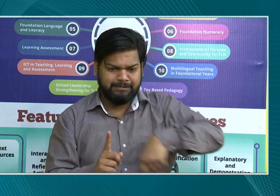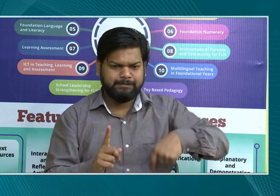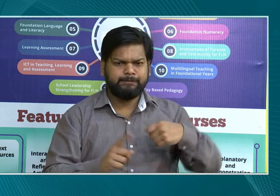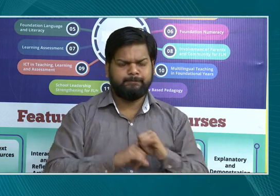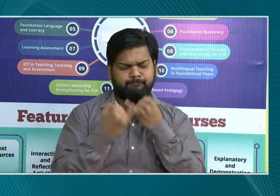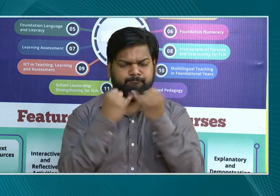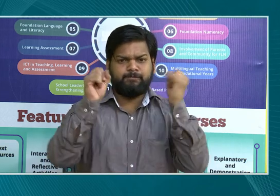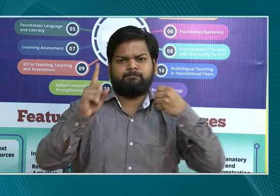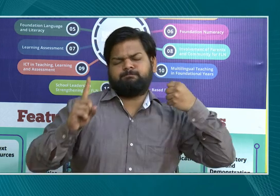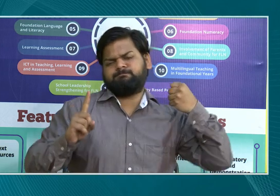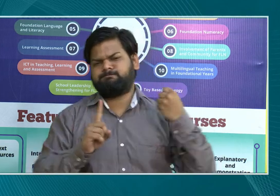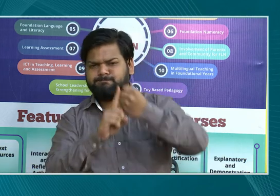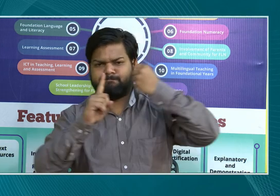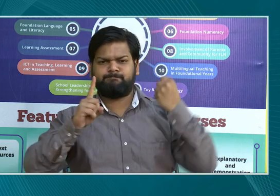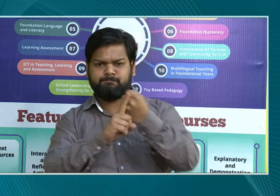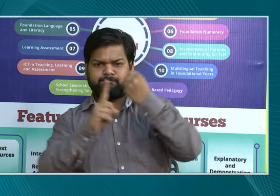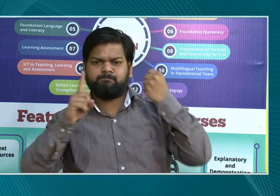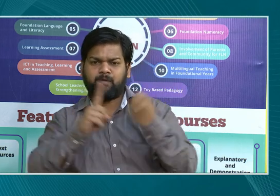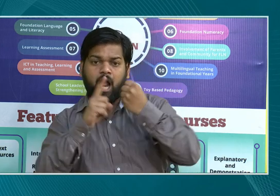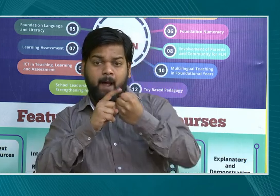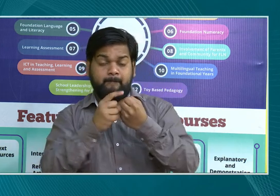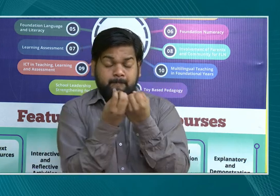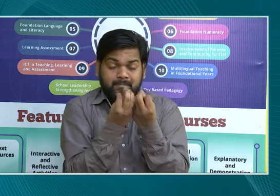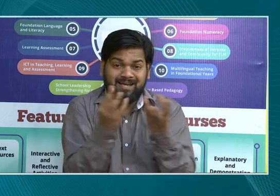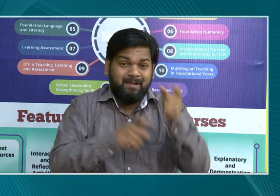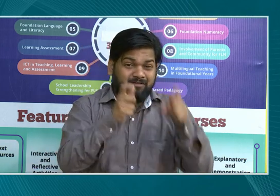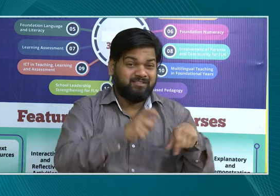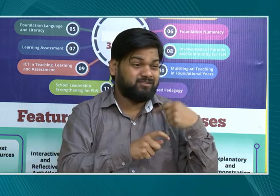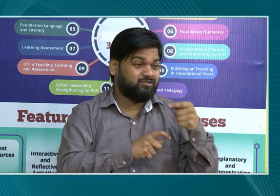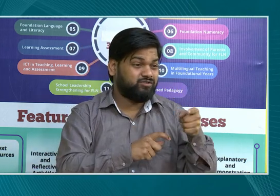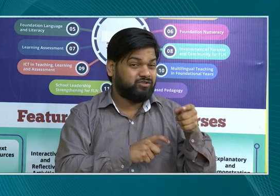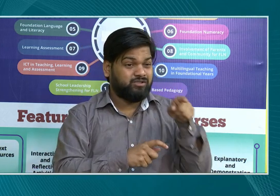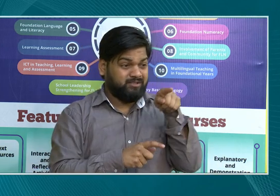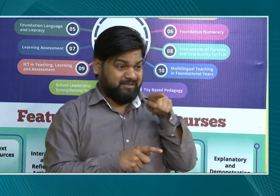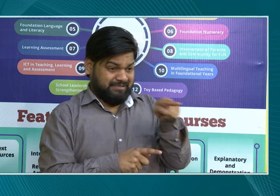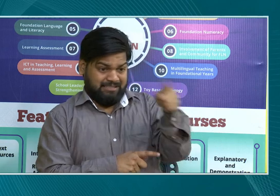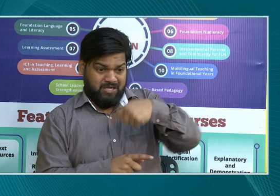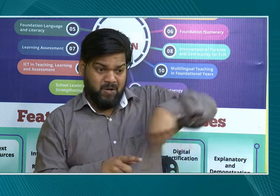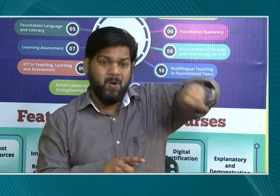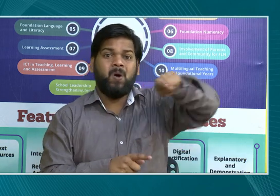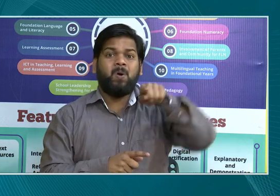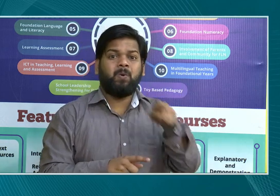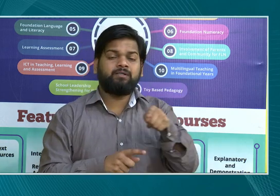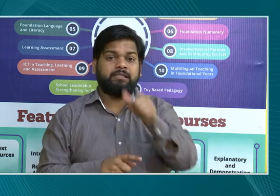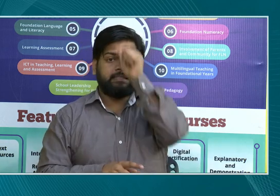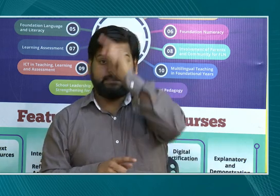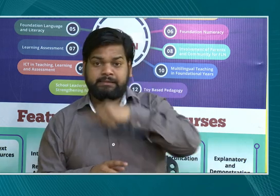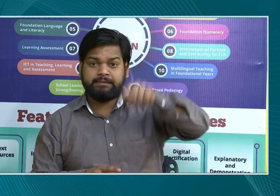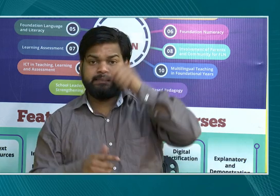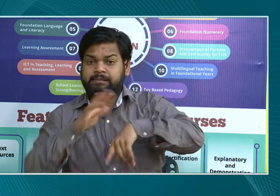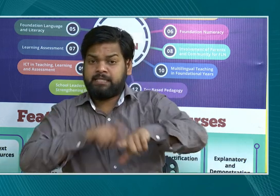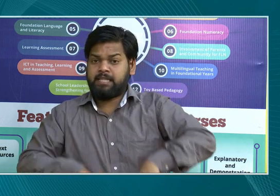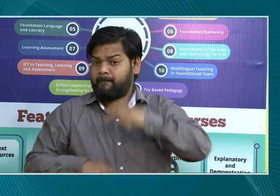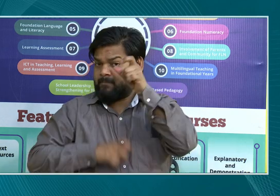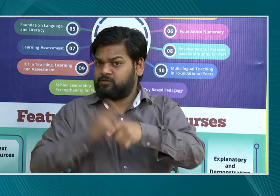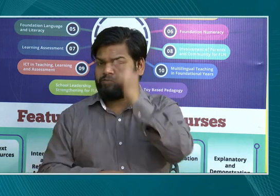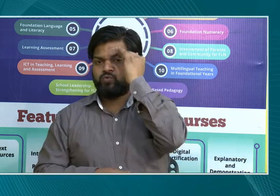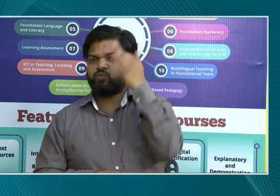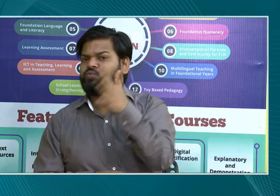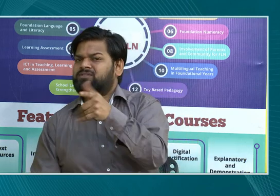हमारे छात्रों को उन्हें से परिचय करने के लिए जो है चपला देवी का ये जो पाठ है नाना साहब की पुत्री देवी मैना को